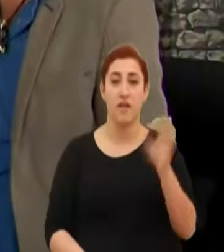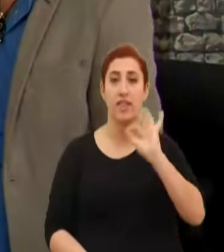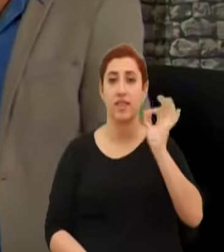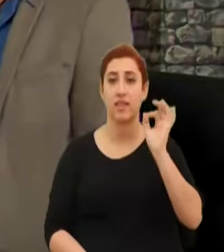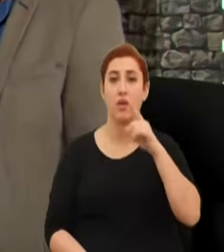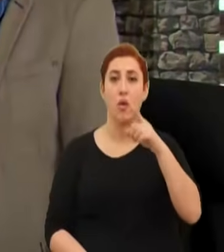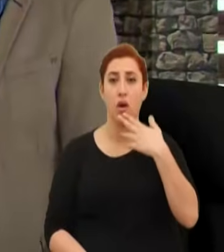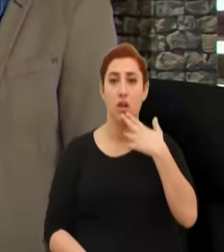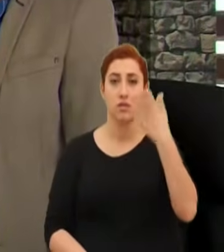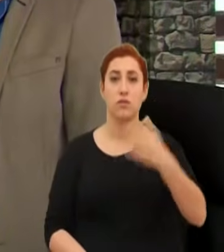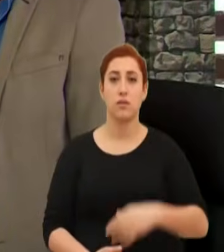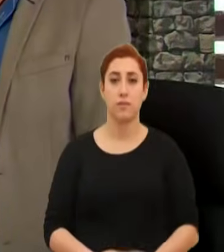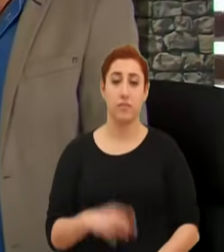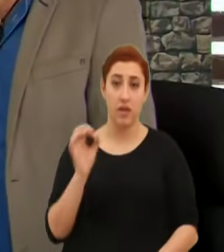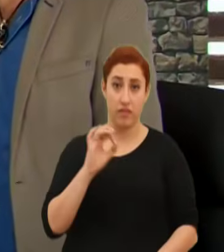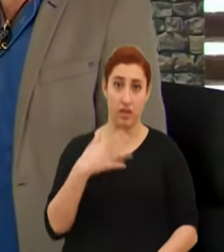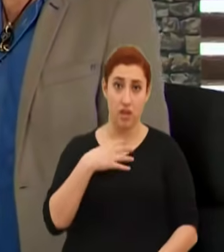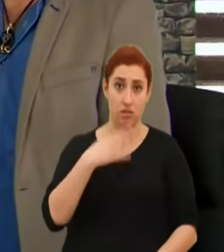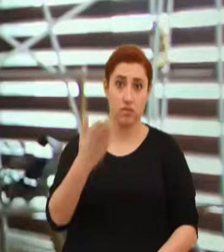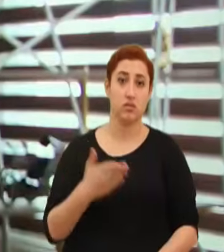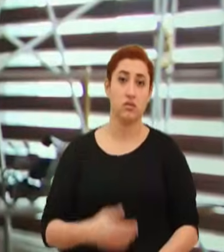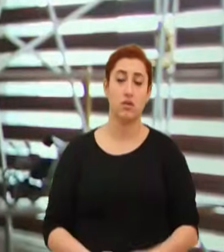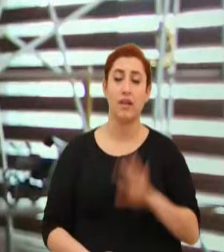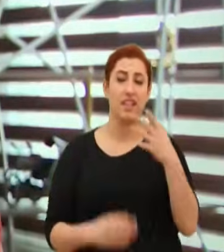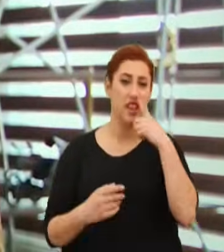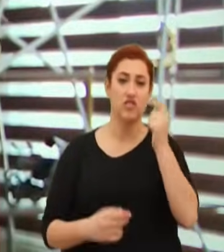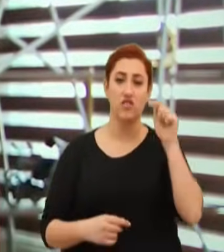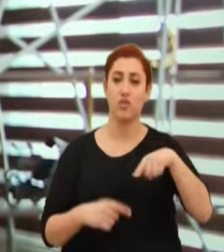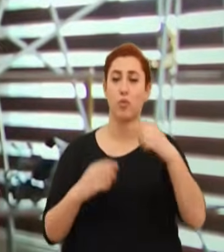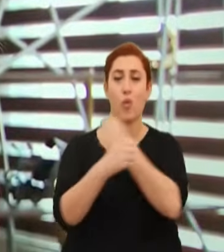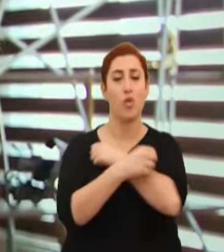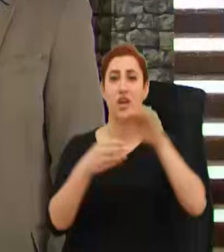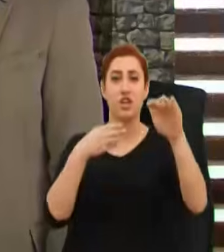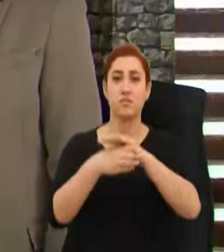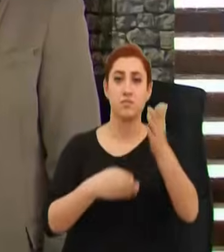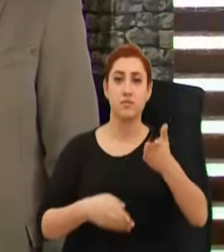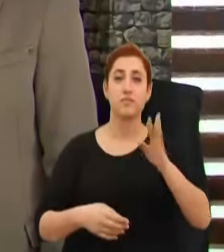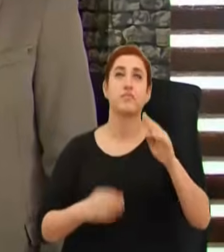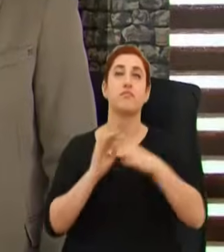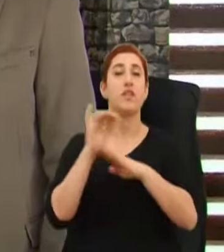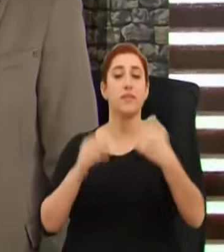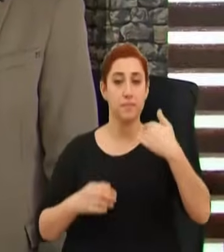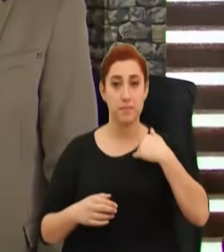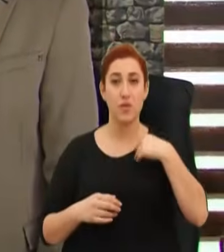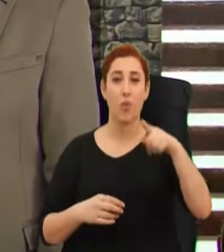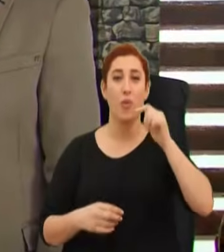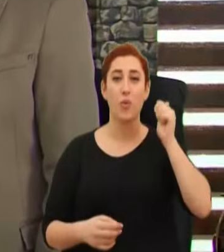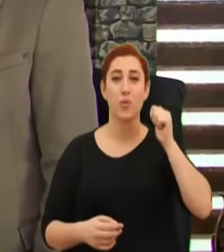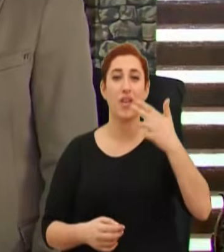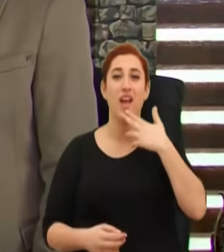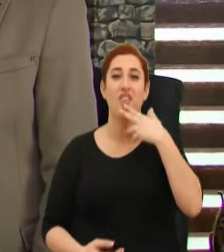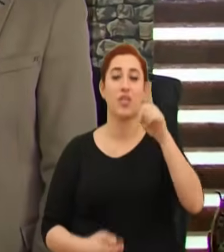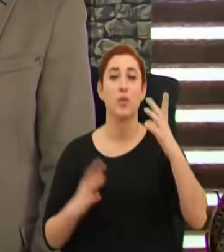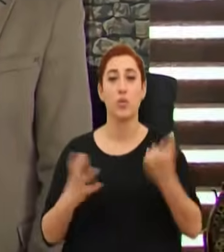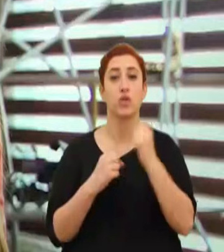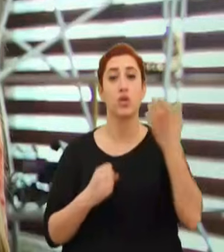Evet, bu o kadın. Evet, ta kendisi. Peki ne işi var senin kollarında Sarp? Hayatım ben... O gün